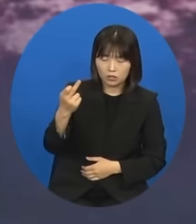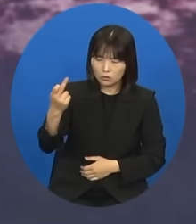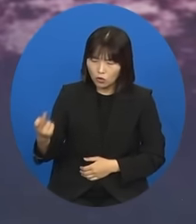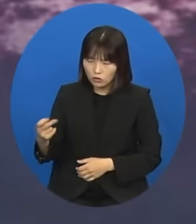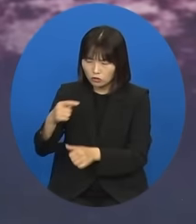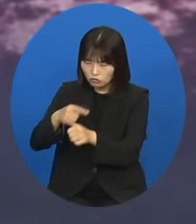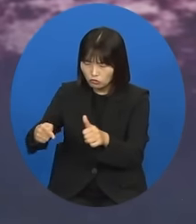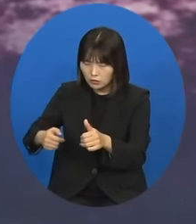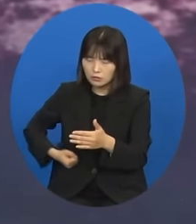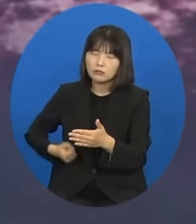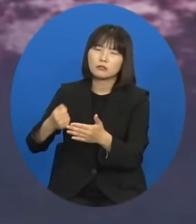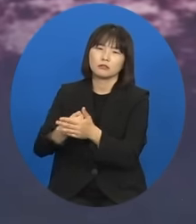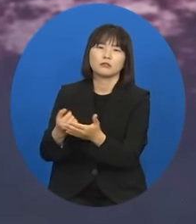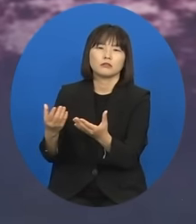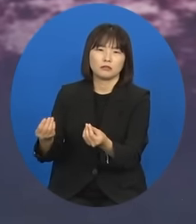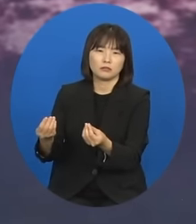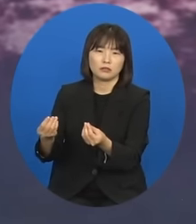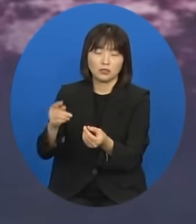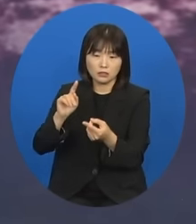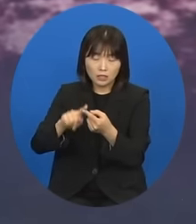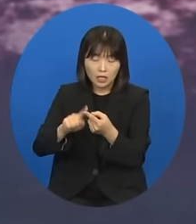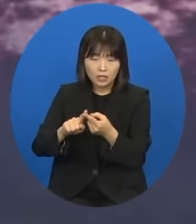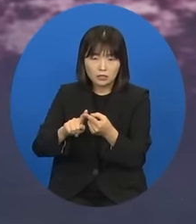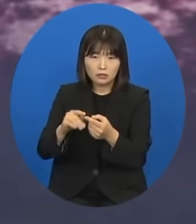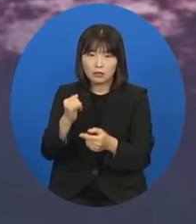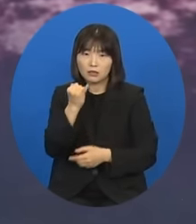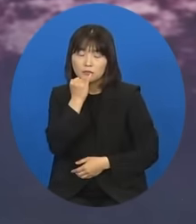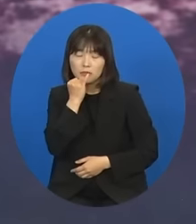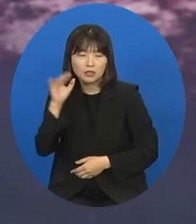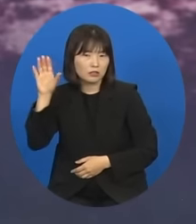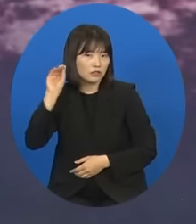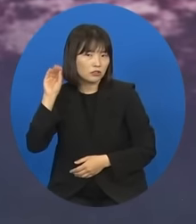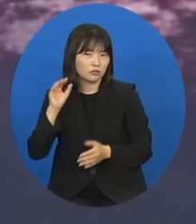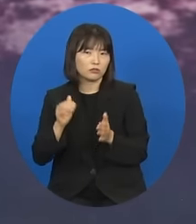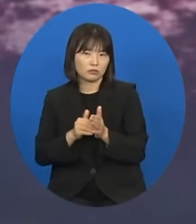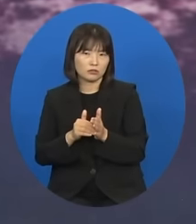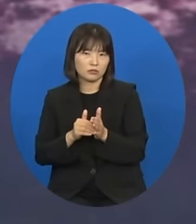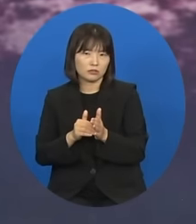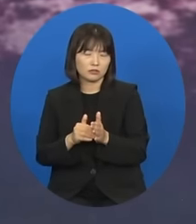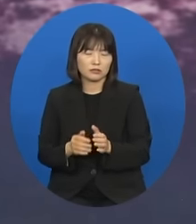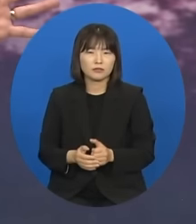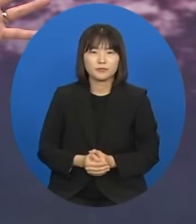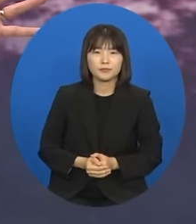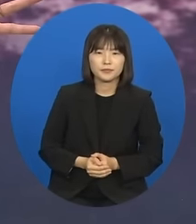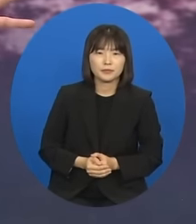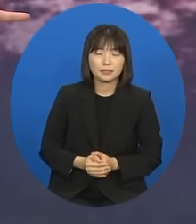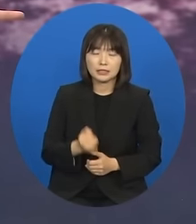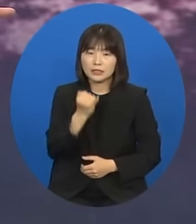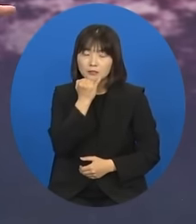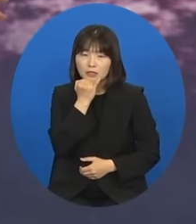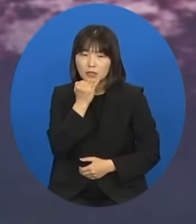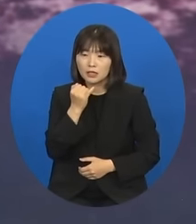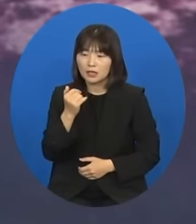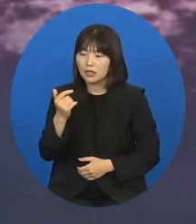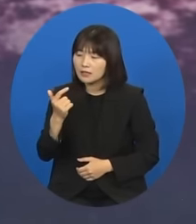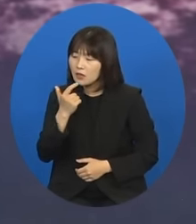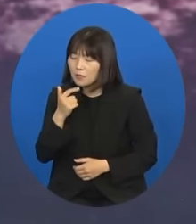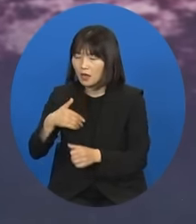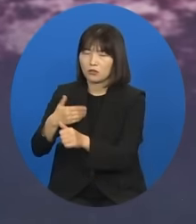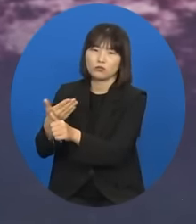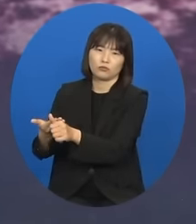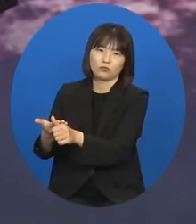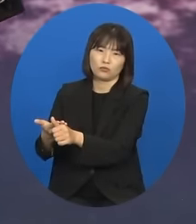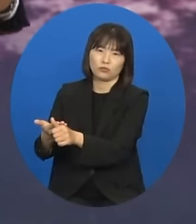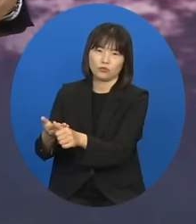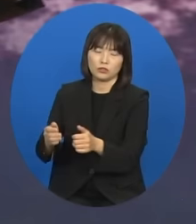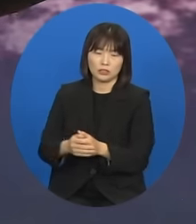거예요데이 이야기를 또 리브가가 듣죠 그래서 그 리브가가 야곱에게 알려줘요 형의 노가